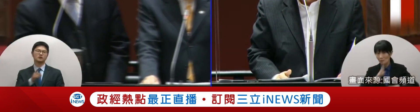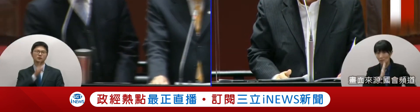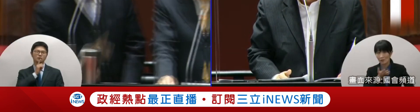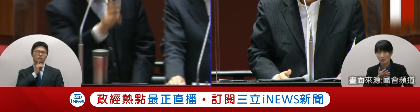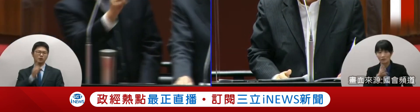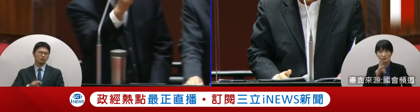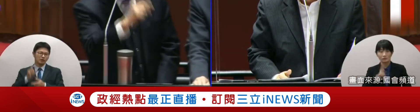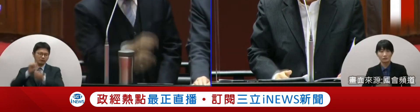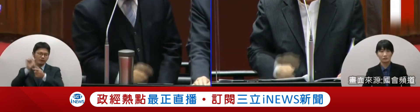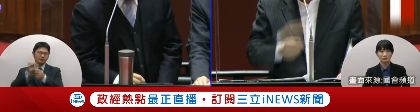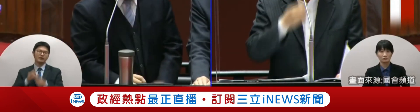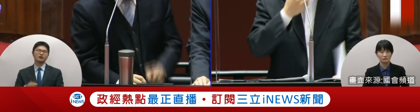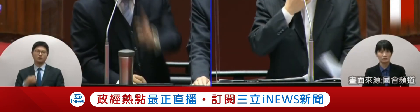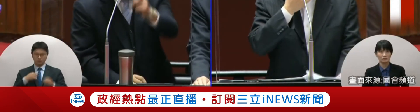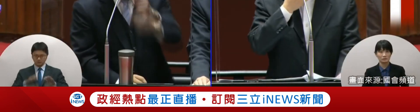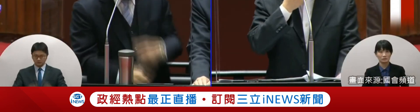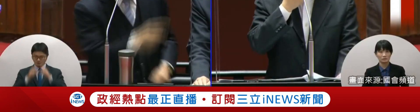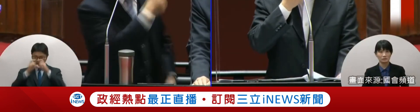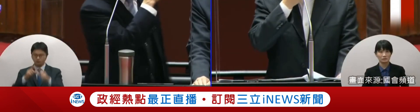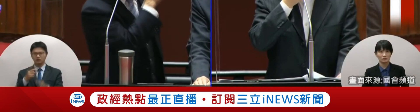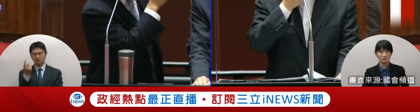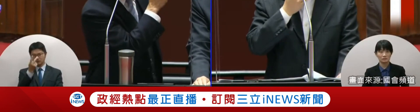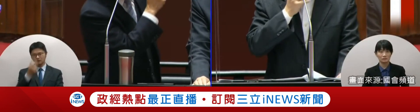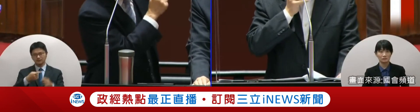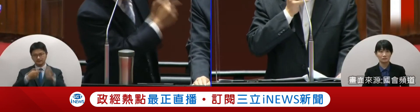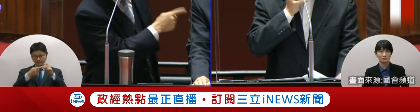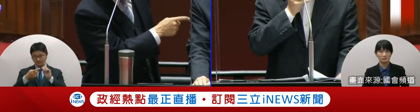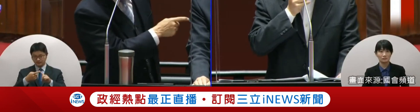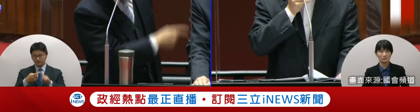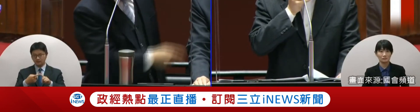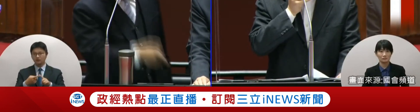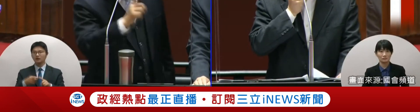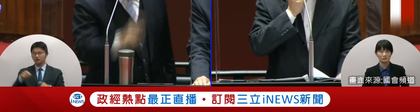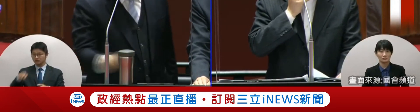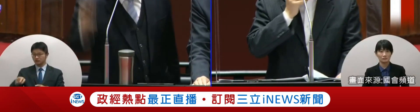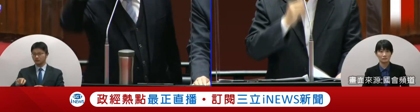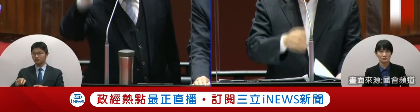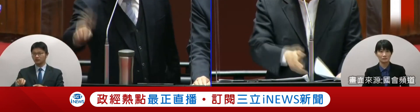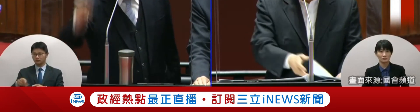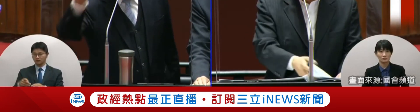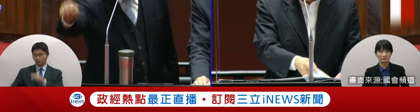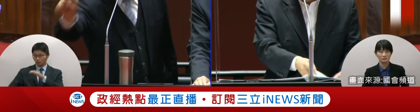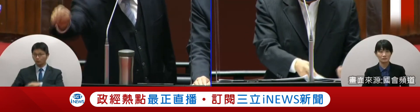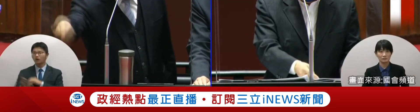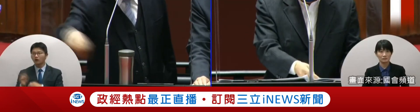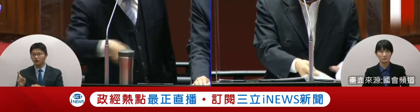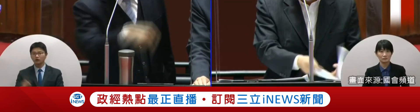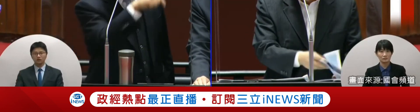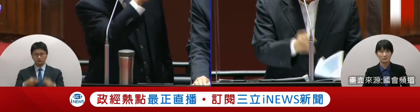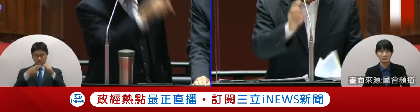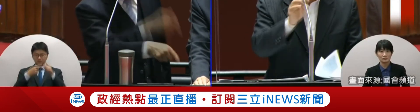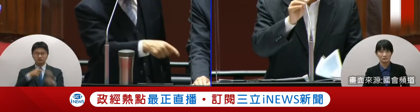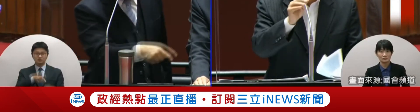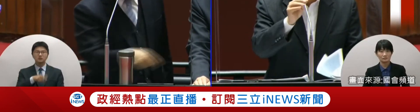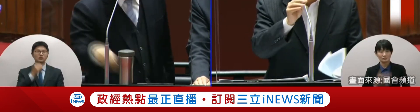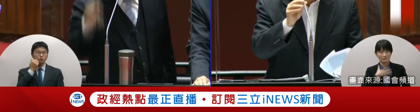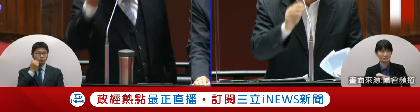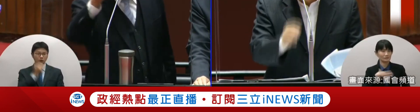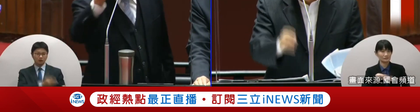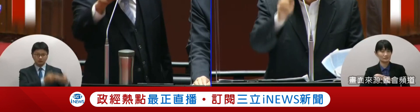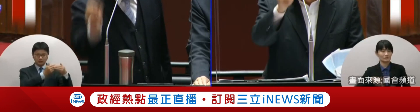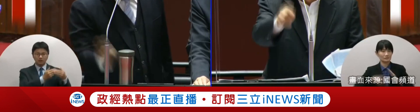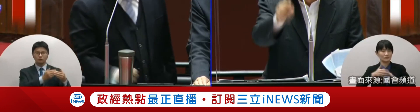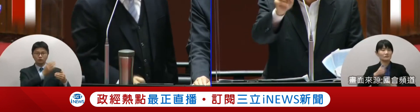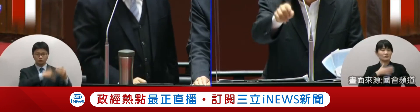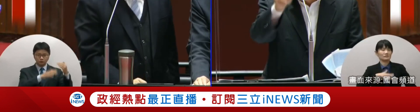了啦！我现在回答你两个，你刚才问他有什么行为违法，我说他设立分支机构以台 湾，我知道院